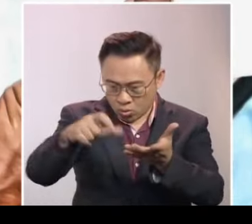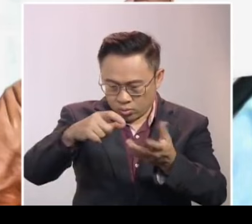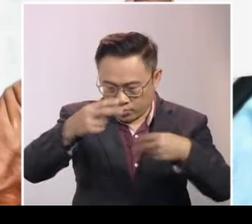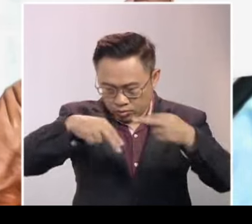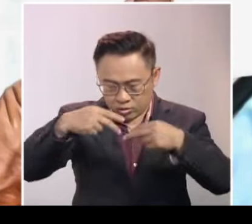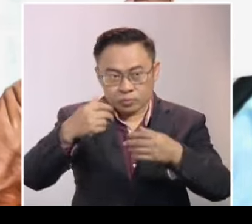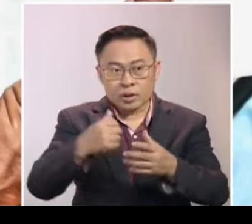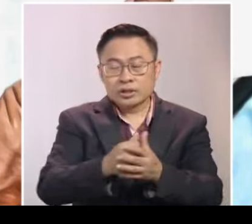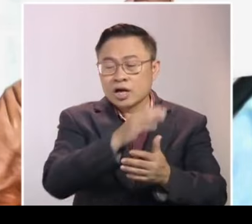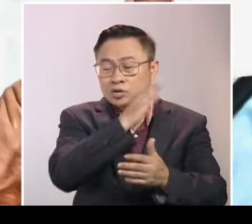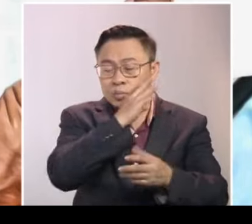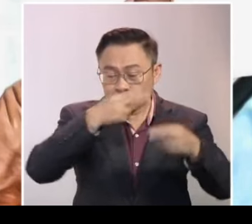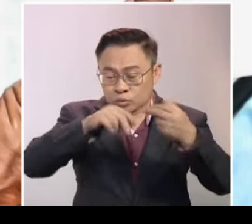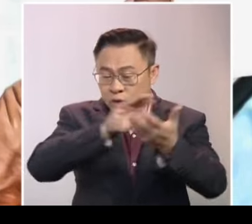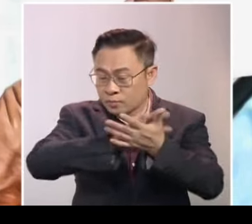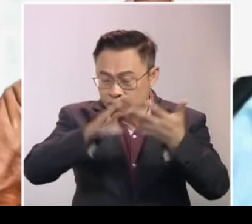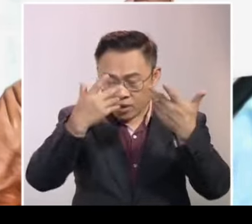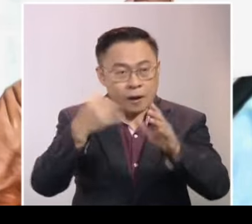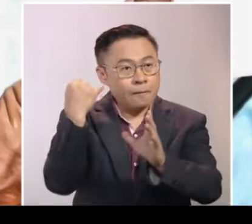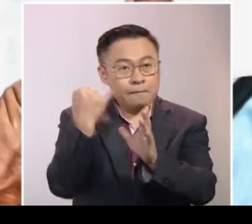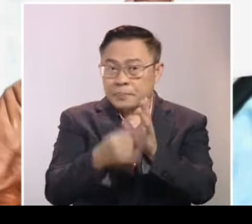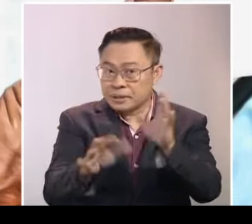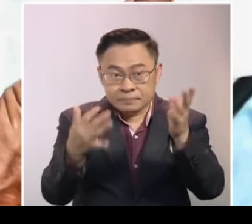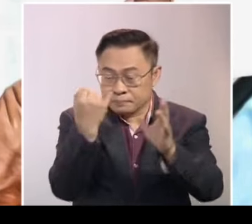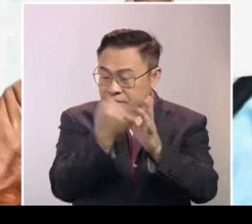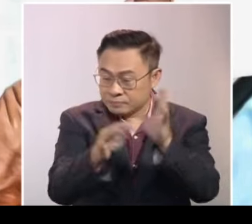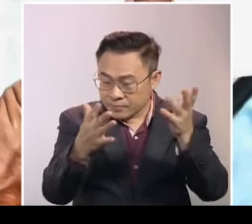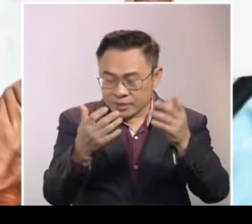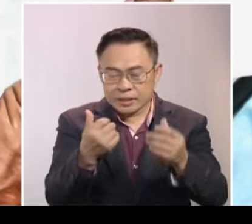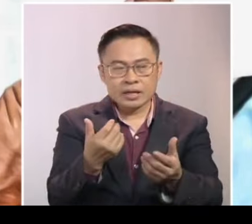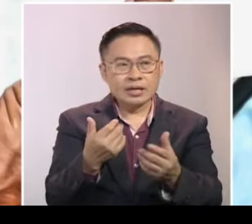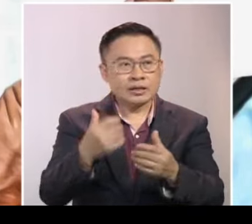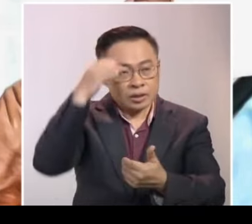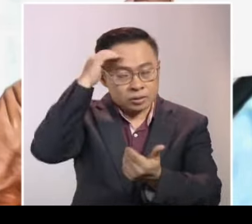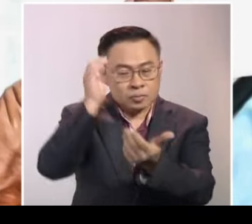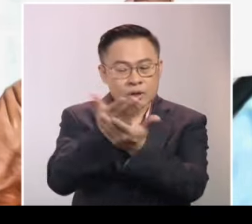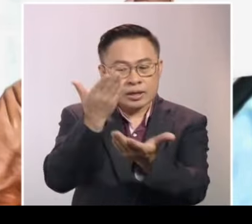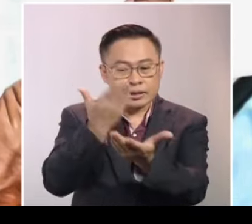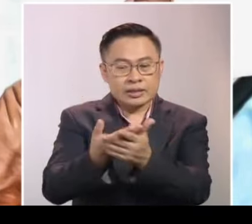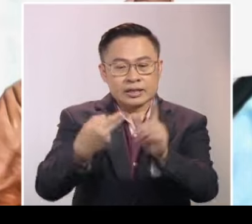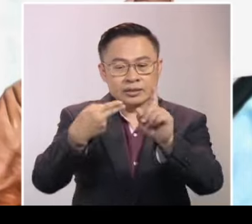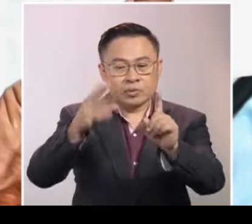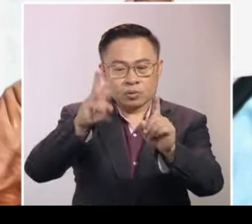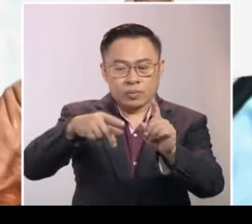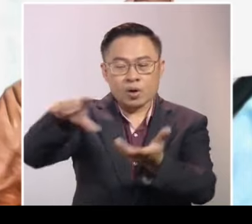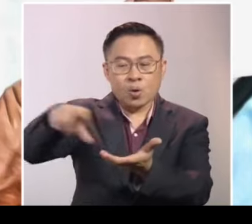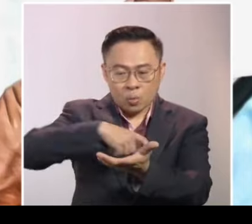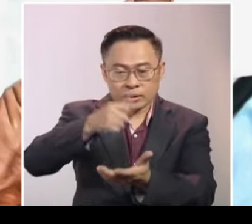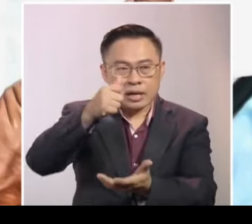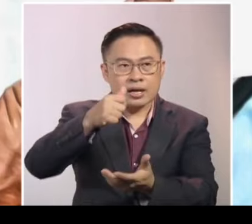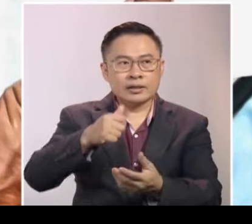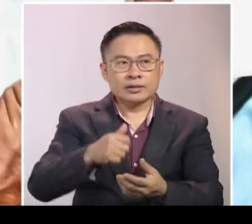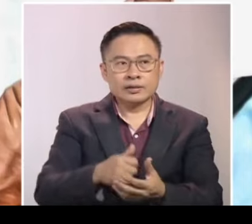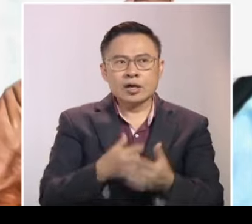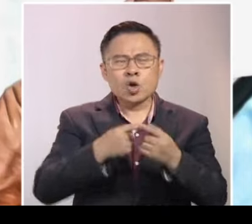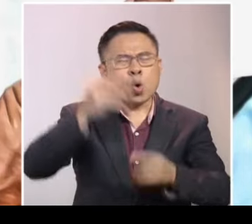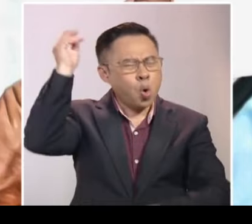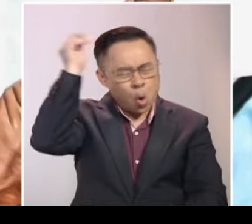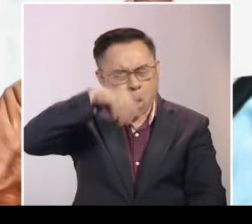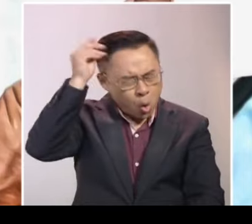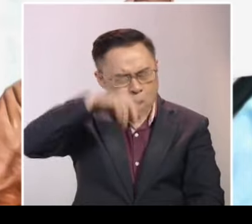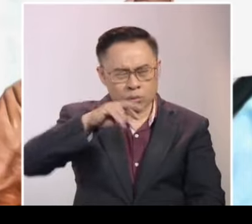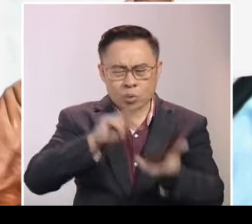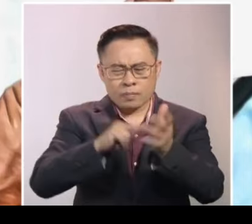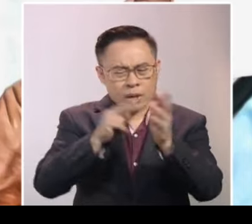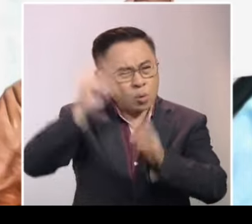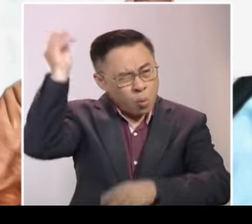สอบคือถ้าตรวจสอบเสร็จแล้วเนี่ยไม่มีความผิดก็จะคืนเงินให้ทั้งหมดโอหนี่ไมุกนี้อีกแล้วมุกนี้อีก